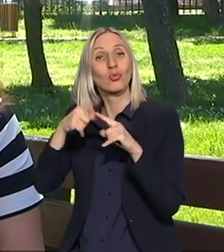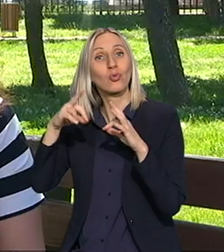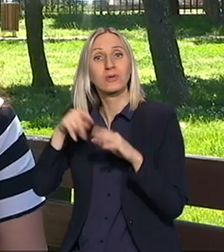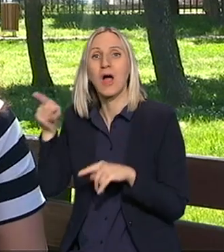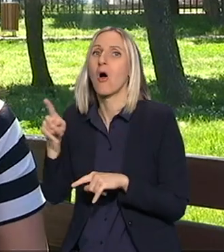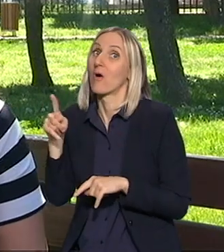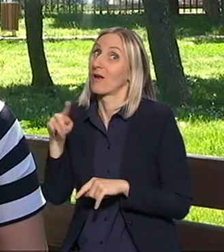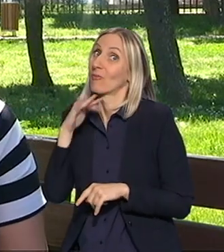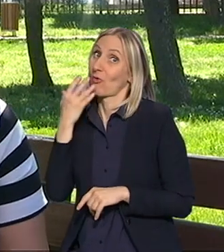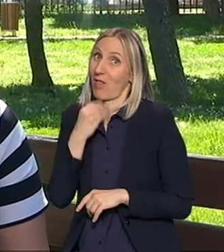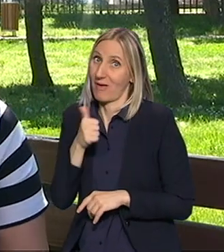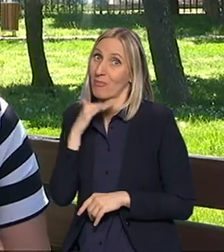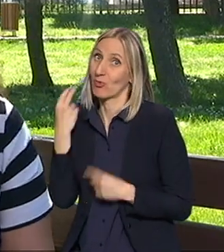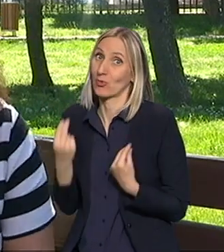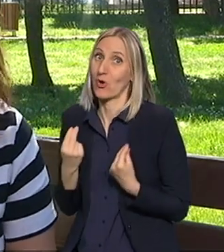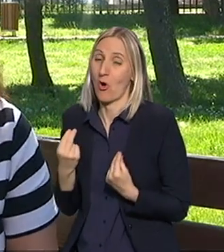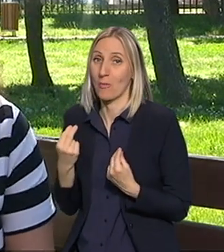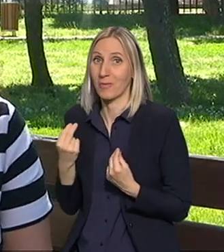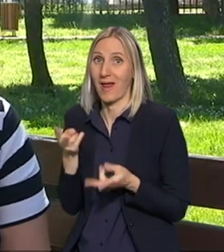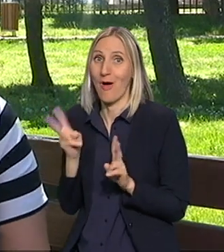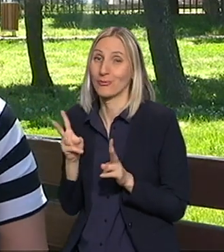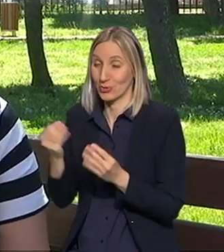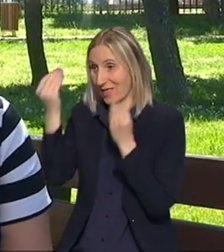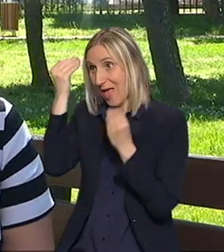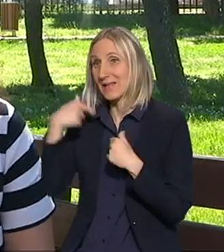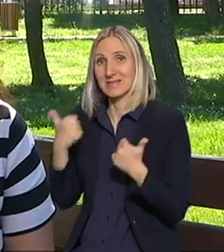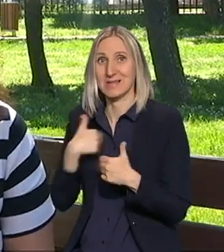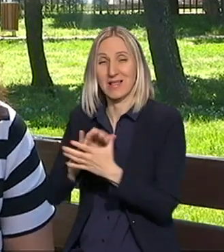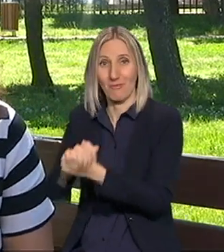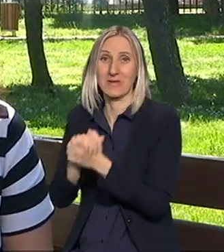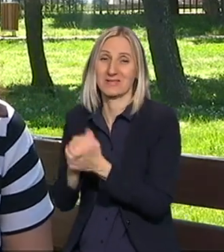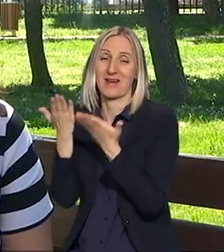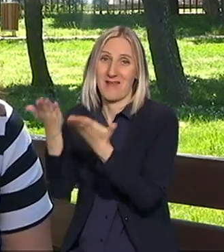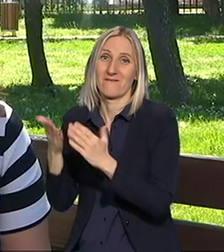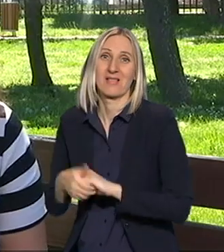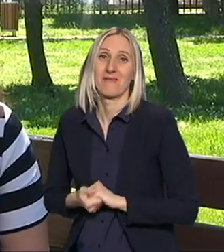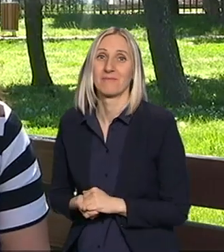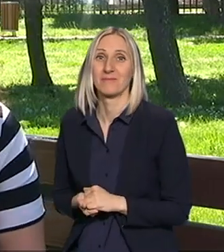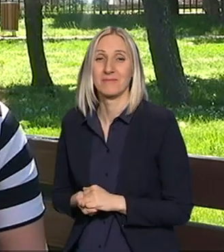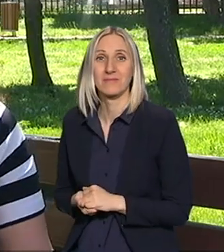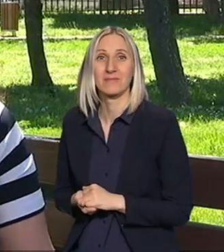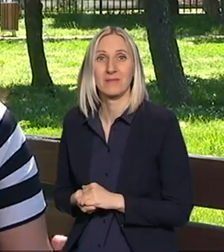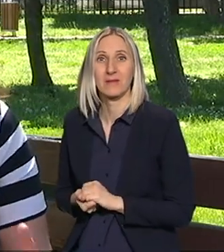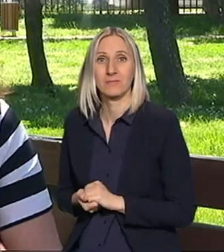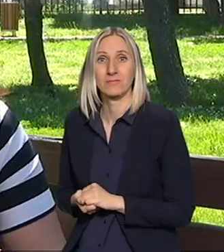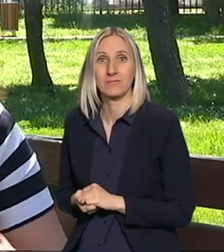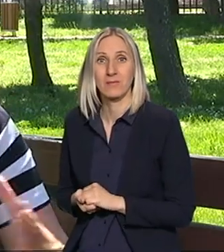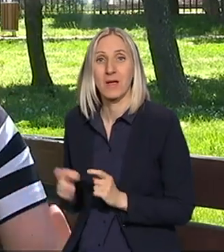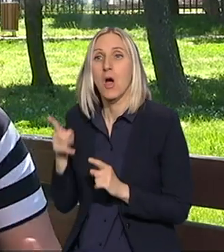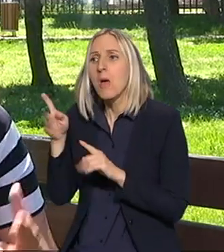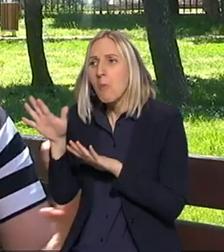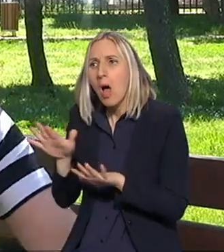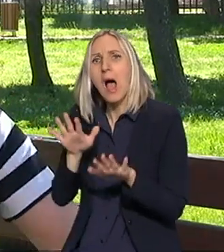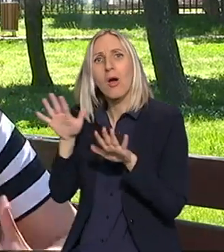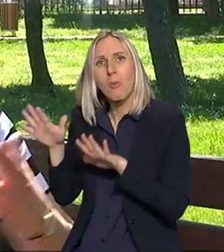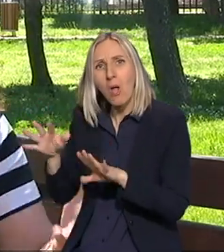dobar učiteljica. Ja pozdrav ovde. I sve polako za